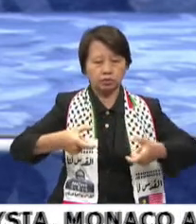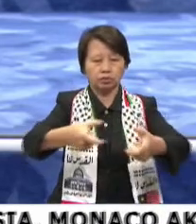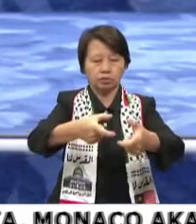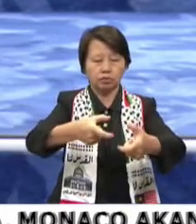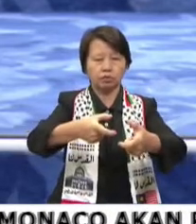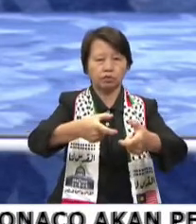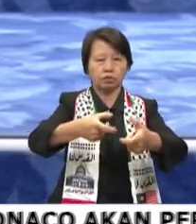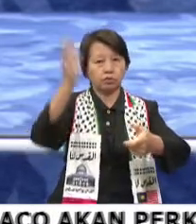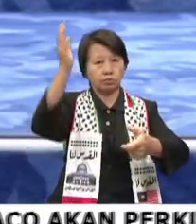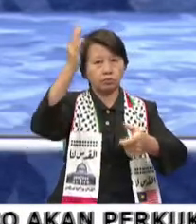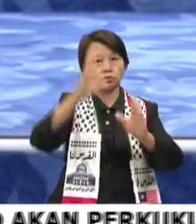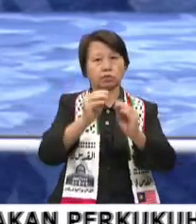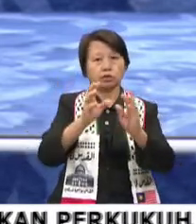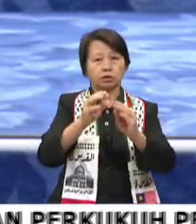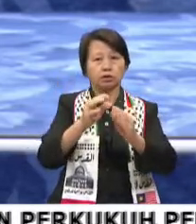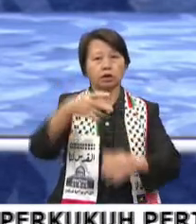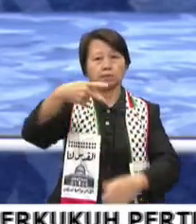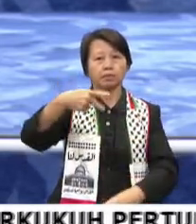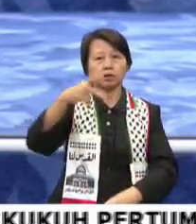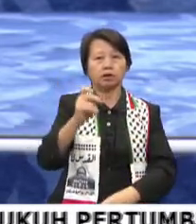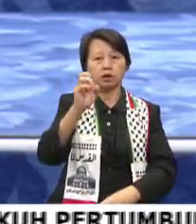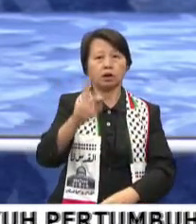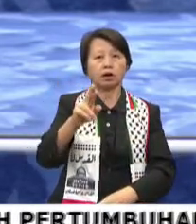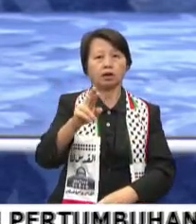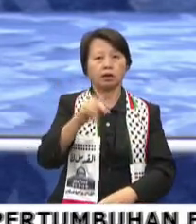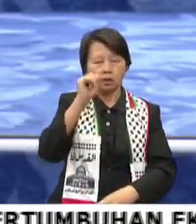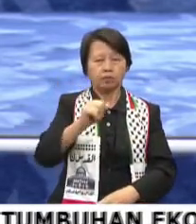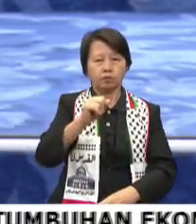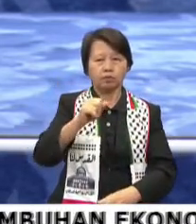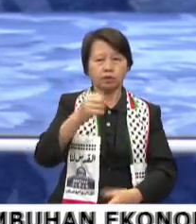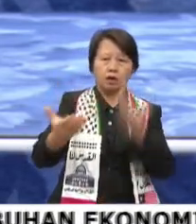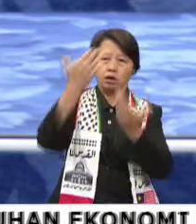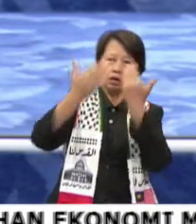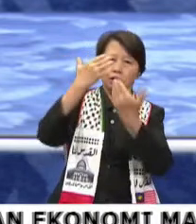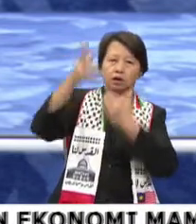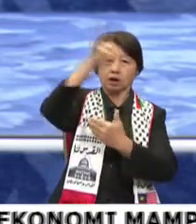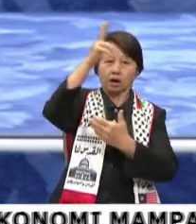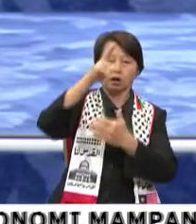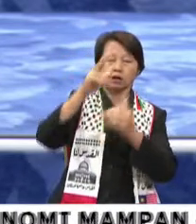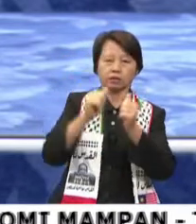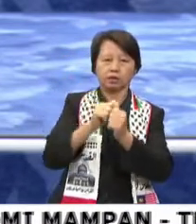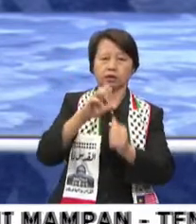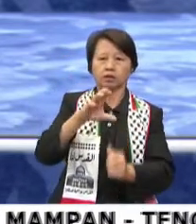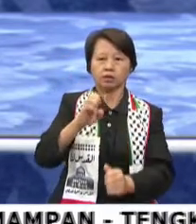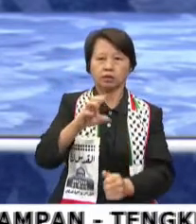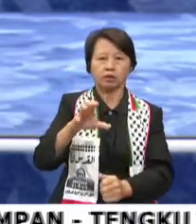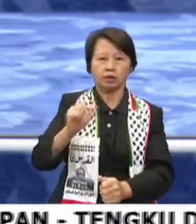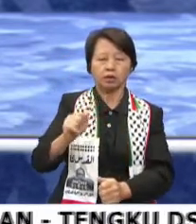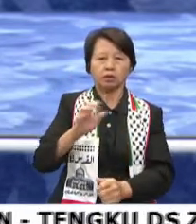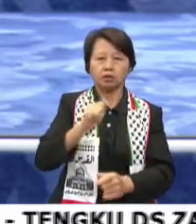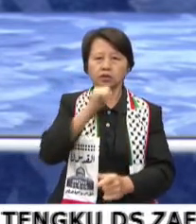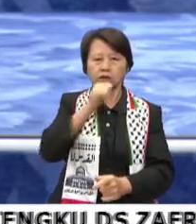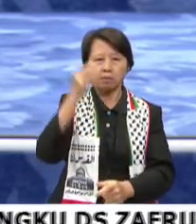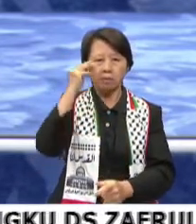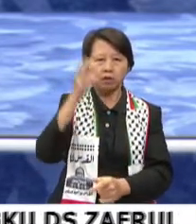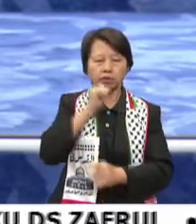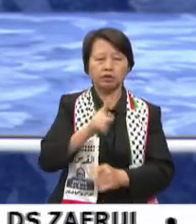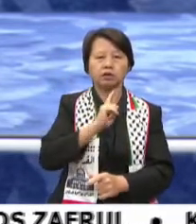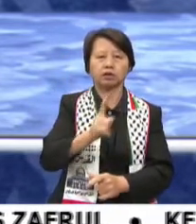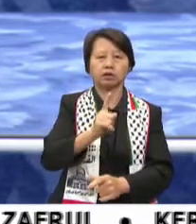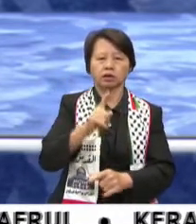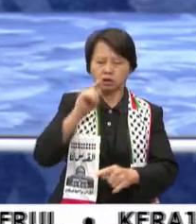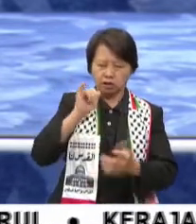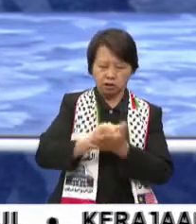apa ya boleh kritik kerajaan dengan cerca sebagai tidak Melayu tidak Islam itu bagi saya tidak